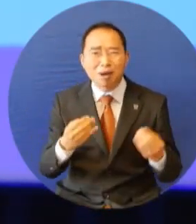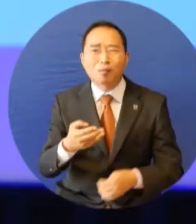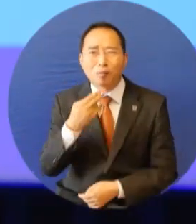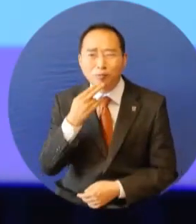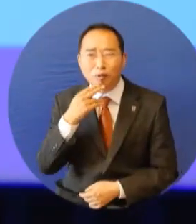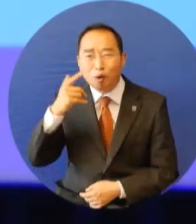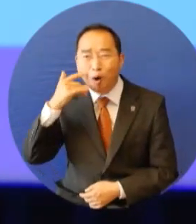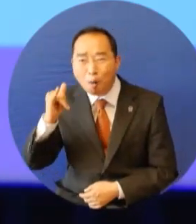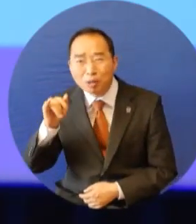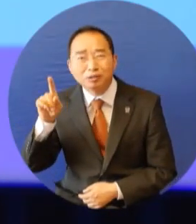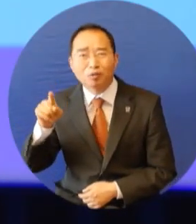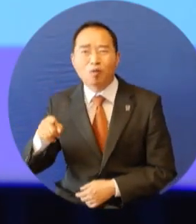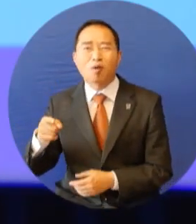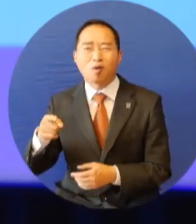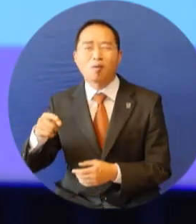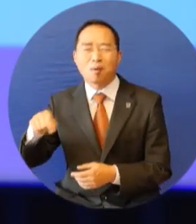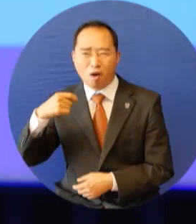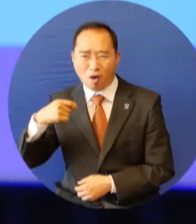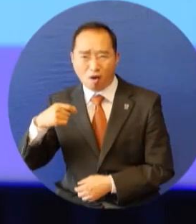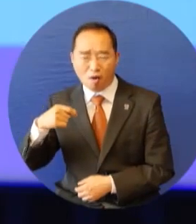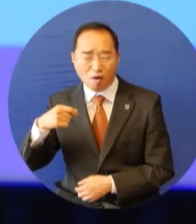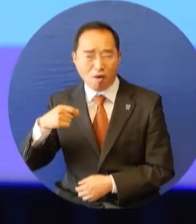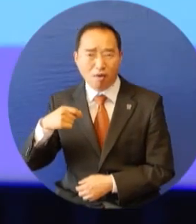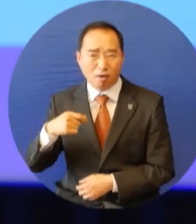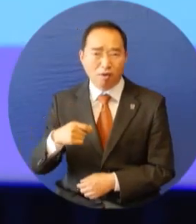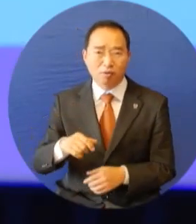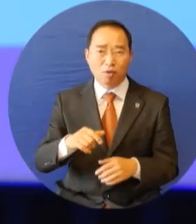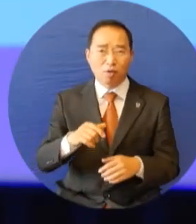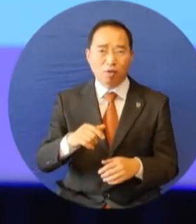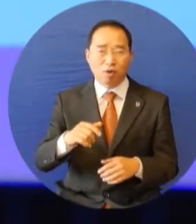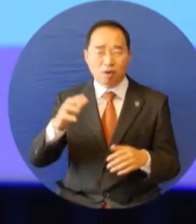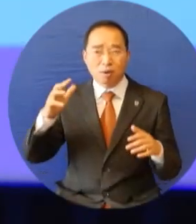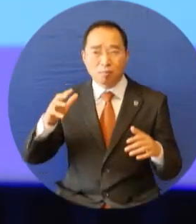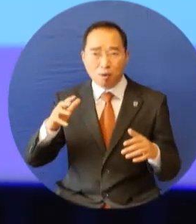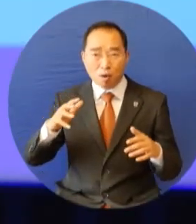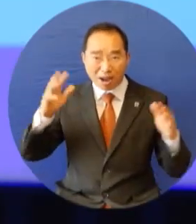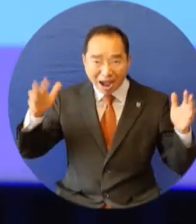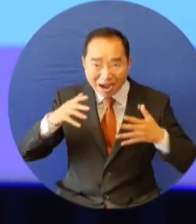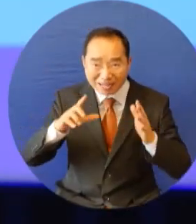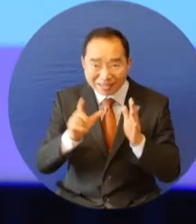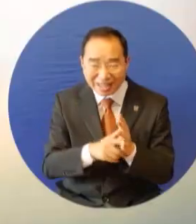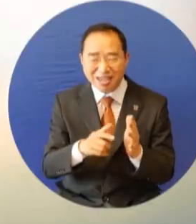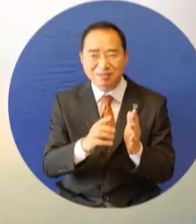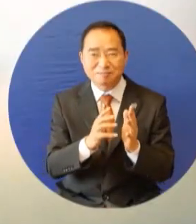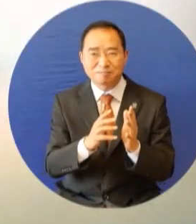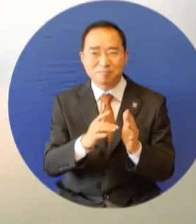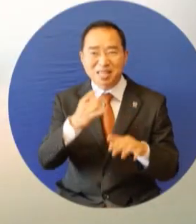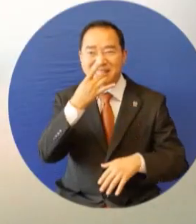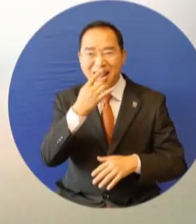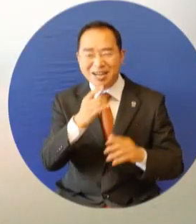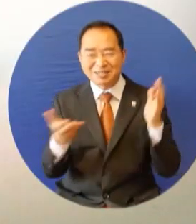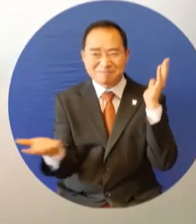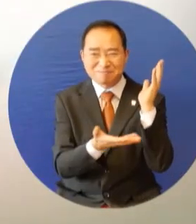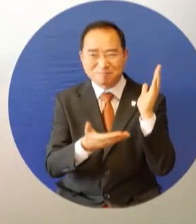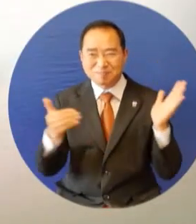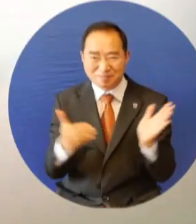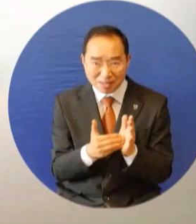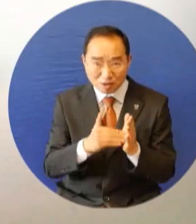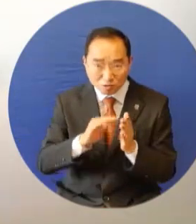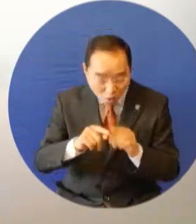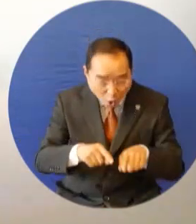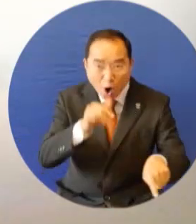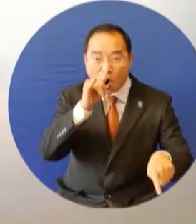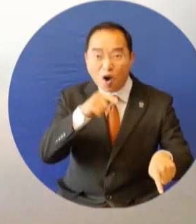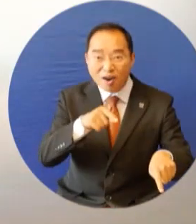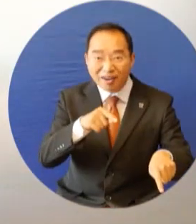저 벼룩나물이 저거는 나락을 비고 나서도 있고 봄에도 있습니다. 나락을 비고 나서 빈자리에 저게